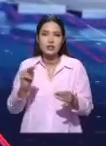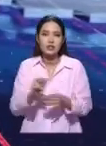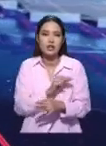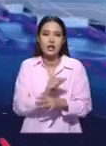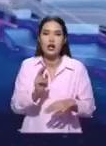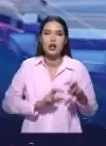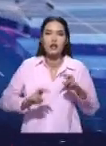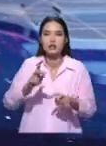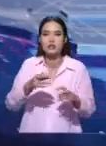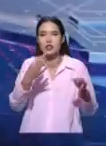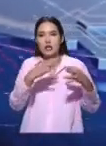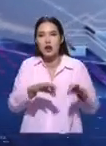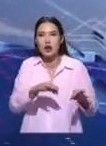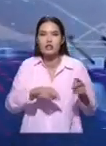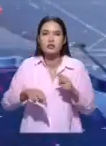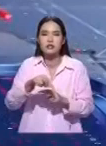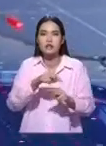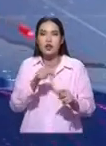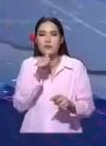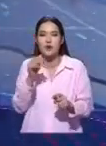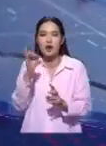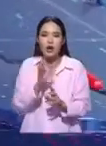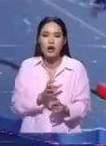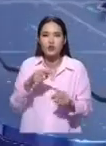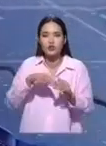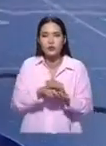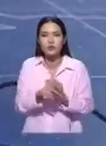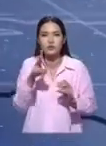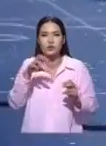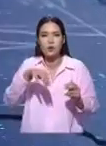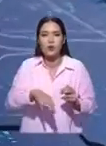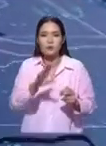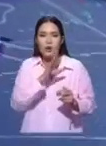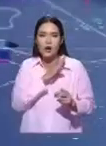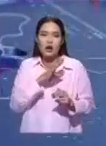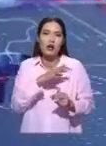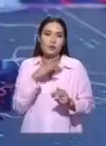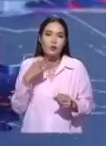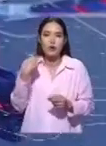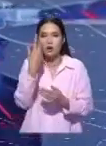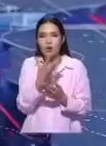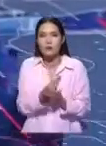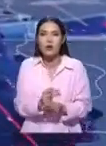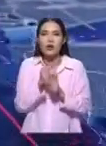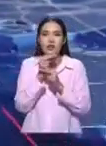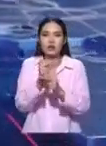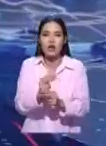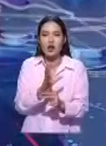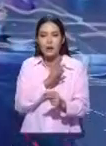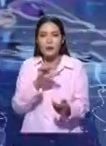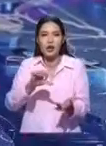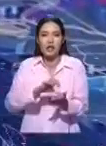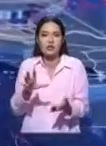поиску лицензированных предприятий для проведения всех внутренних инженерных коммуникаций. Обратившиеся к вам физические лица не являются долевиками у